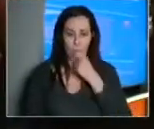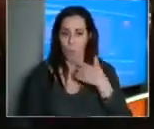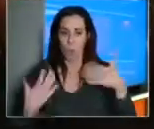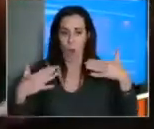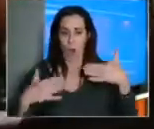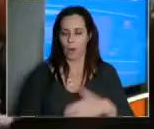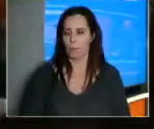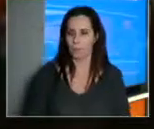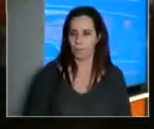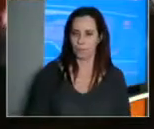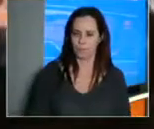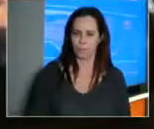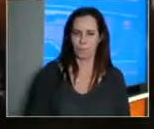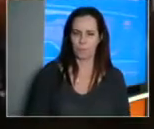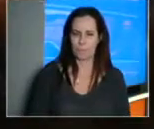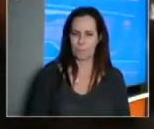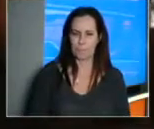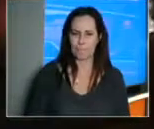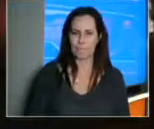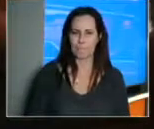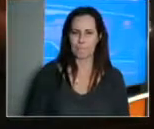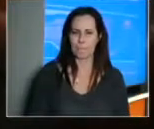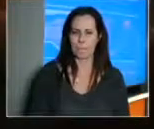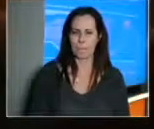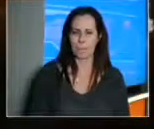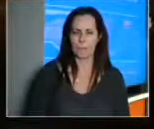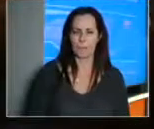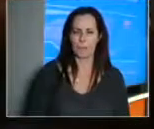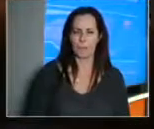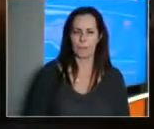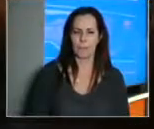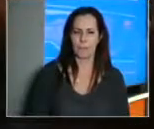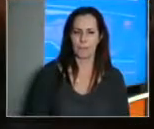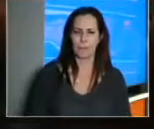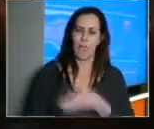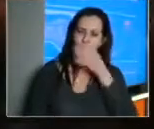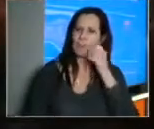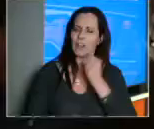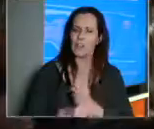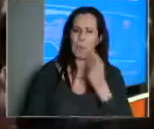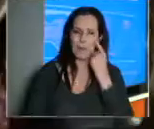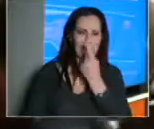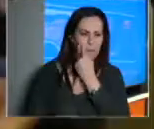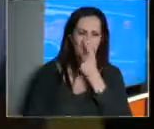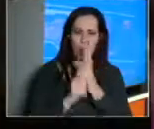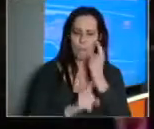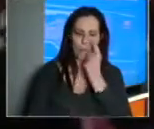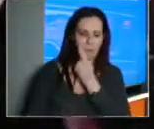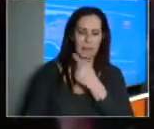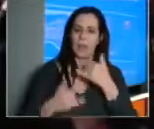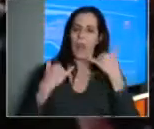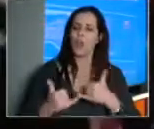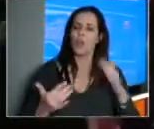היום. כמו שאתה אומר, יש דברים שרציתי לומר. מעדיף לעשות את זה פנים אל מול פנים.